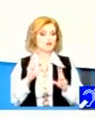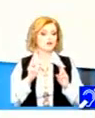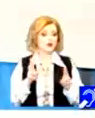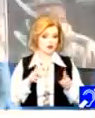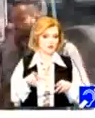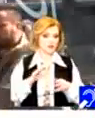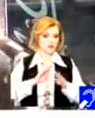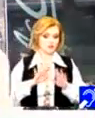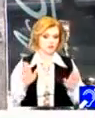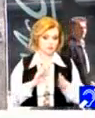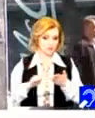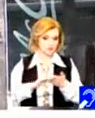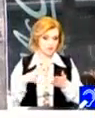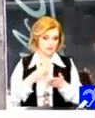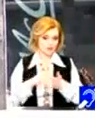melodie.